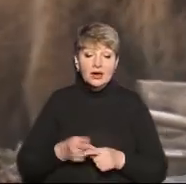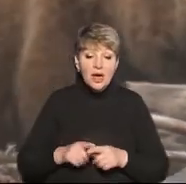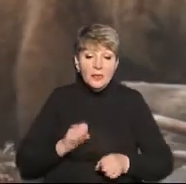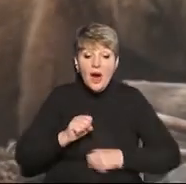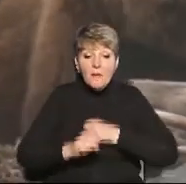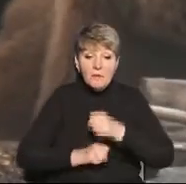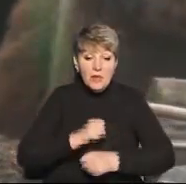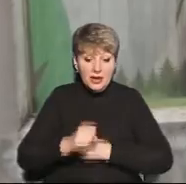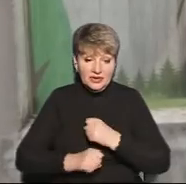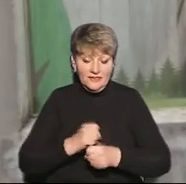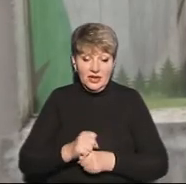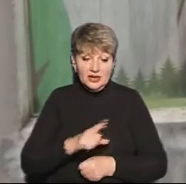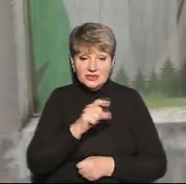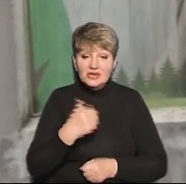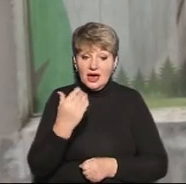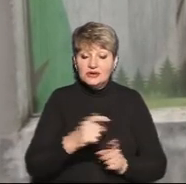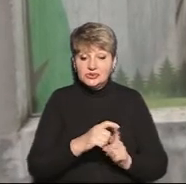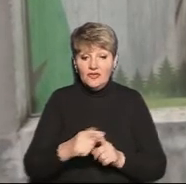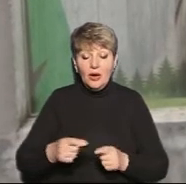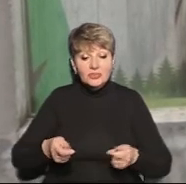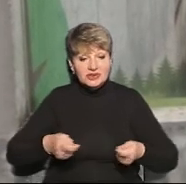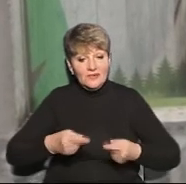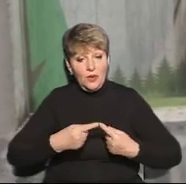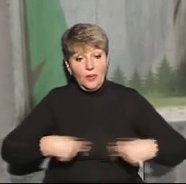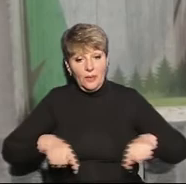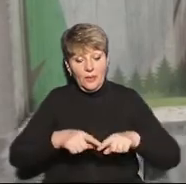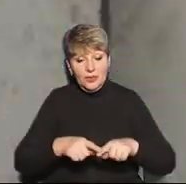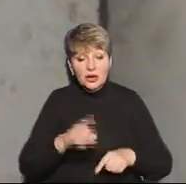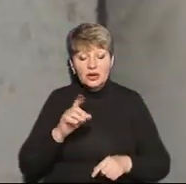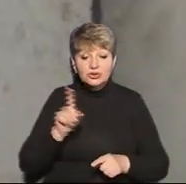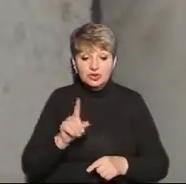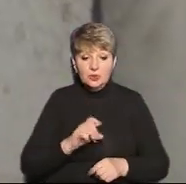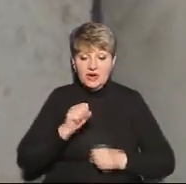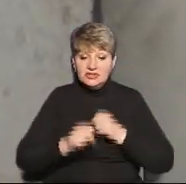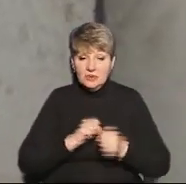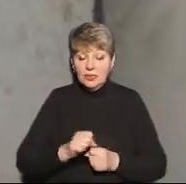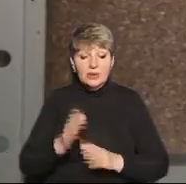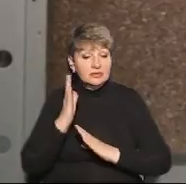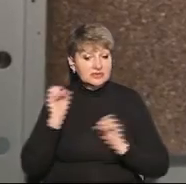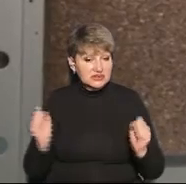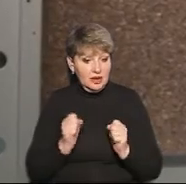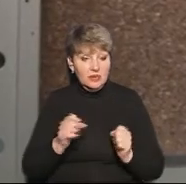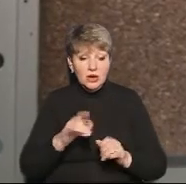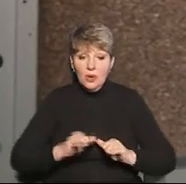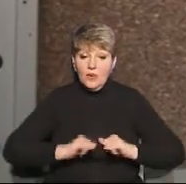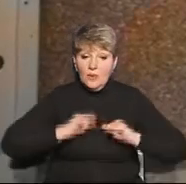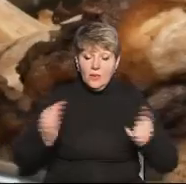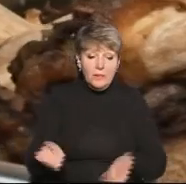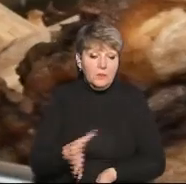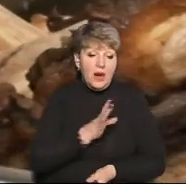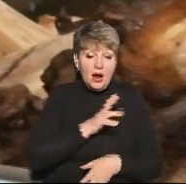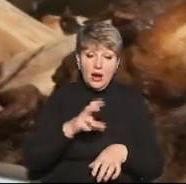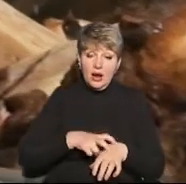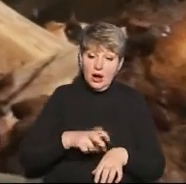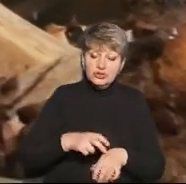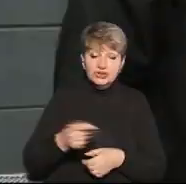ведмеді Бурмак та Гута. За словами завідувачки відділу савців Лідії Осачі, щоб тварини перезимували, їхній раціон збагачують кашами, зерном